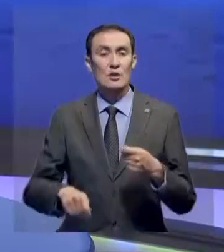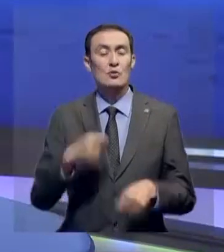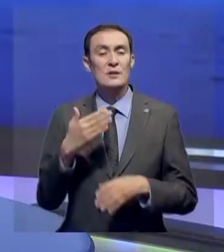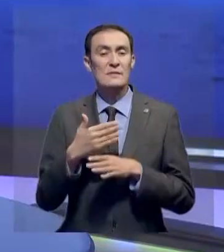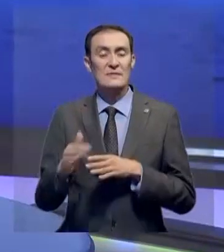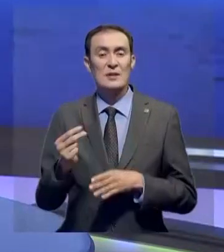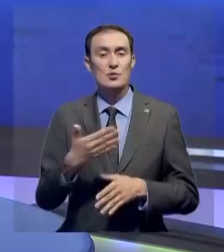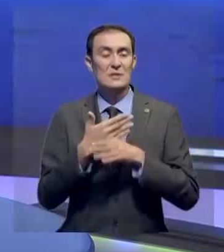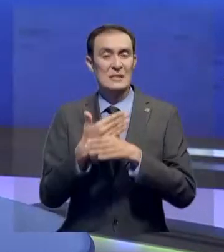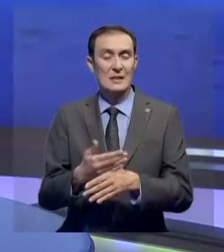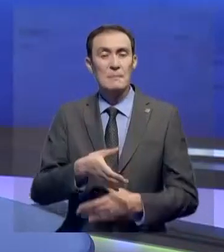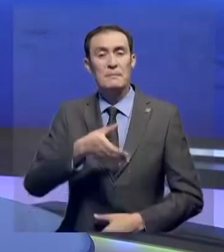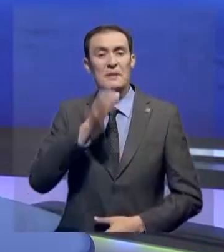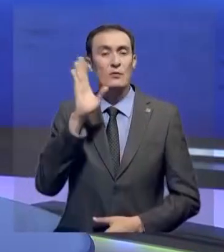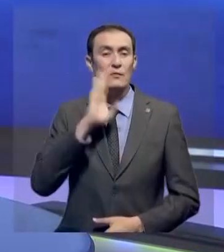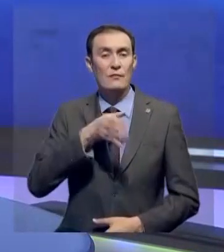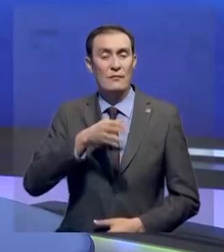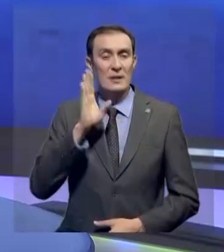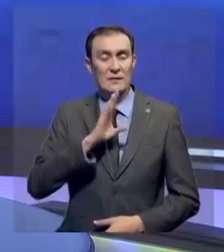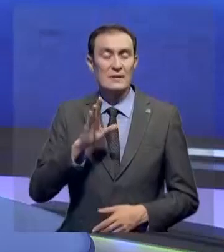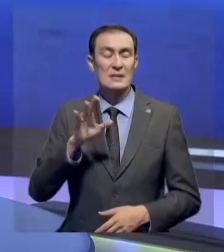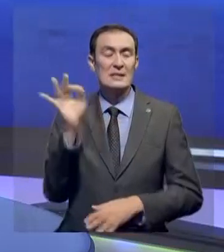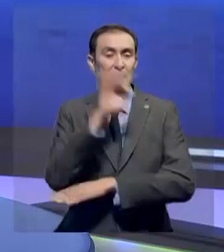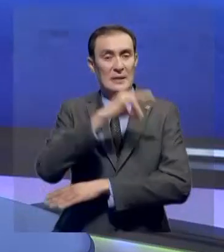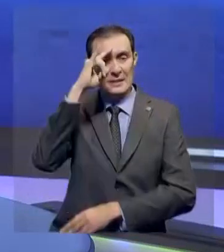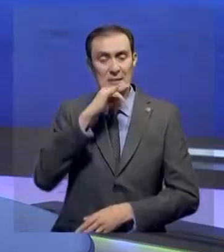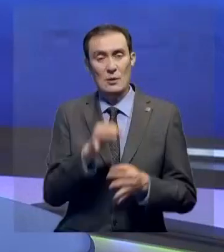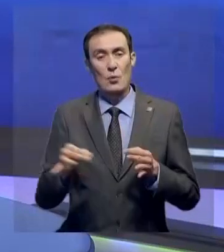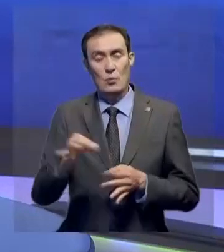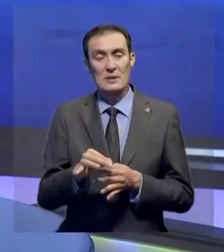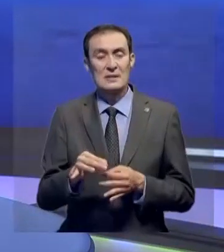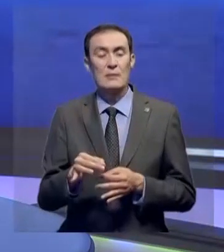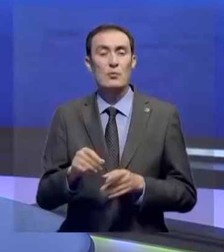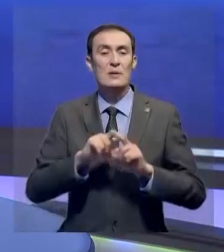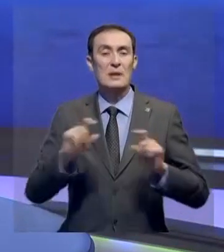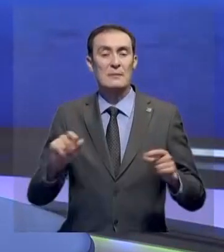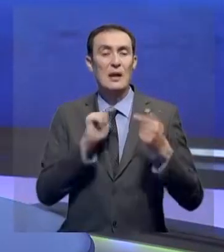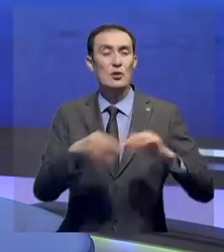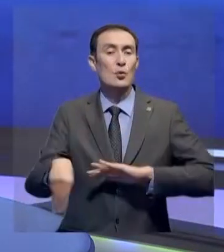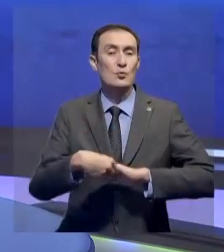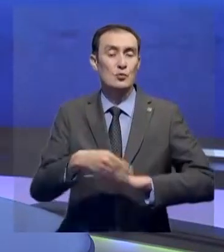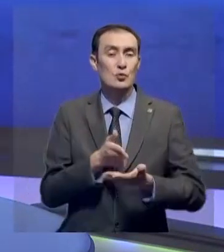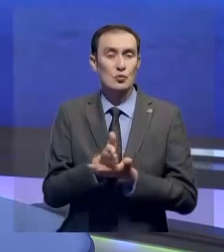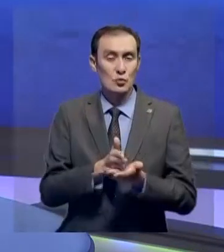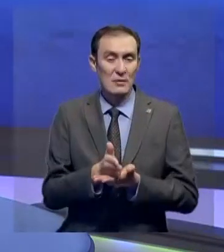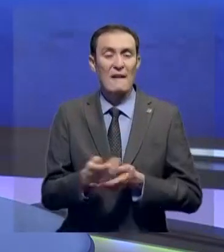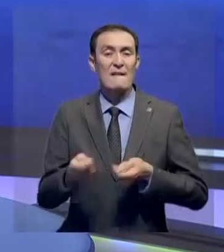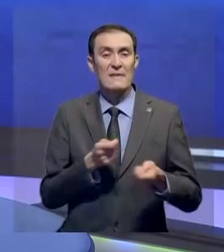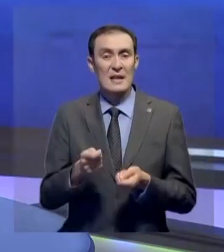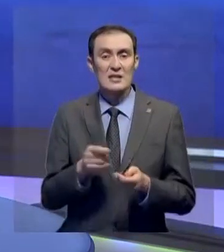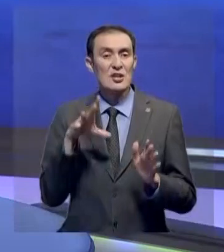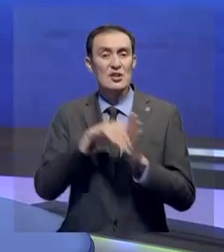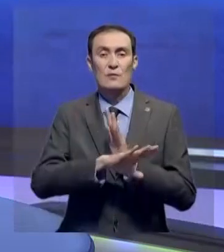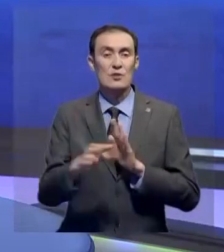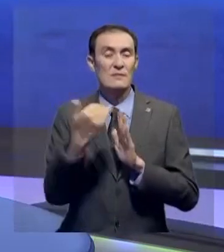Нарушения в сфере субсидирования питьевой воды выявили в Западно-Казахстанской области. По данным областного департамента антикоррупционной службы, местные власти